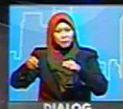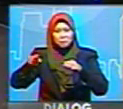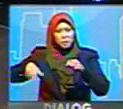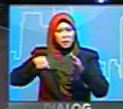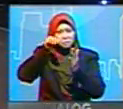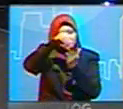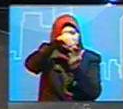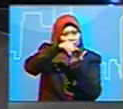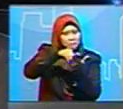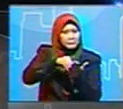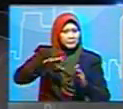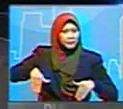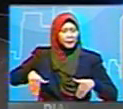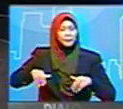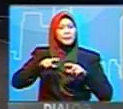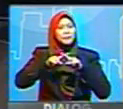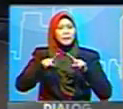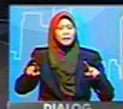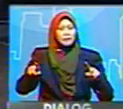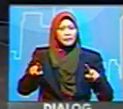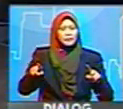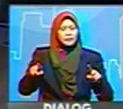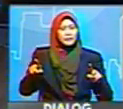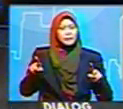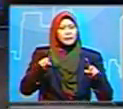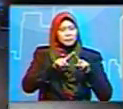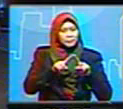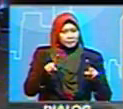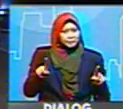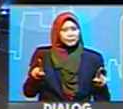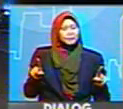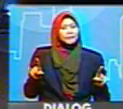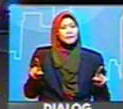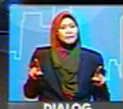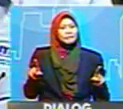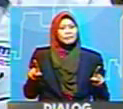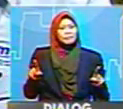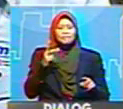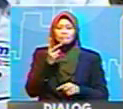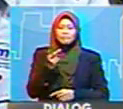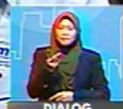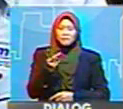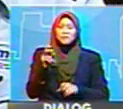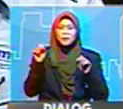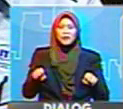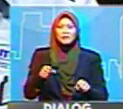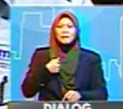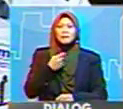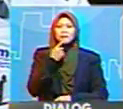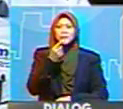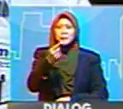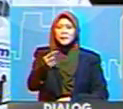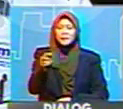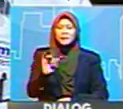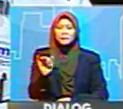tetapi secara keseluruh secara rambangnya Boleh saya Sebutkan misalnya